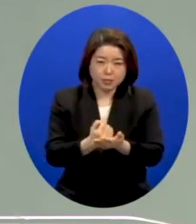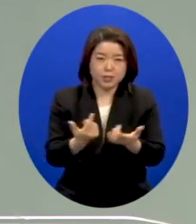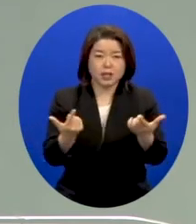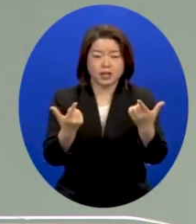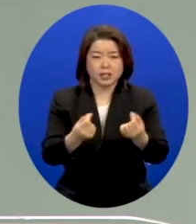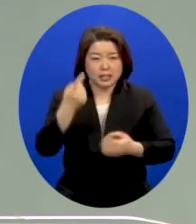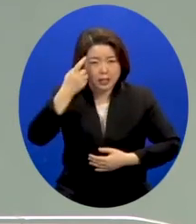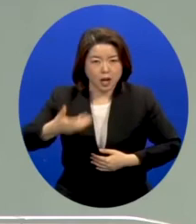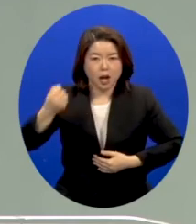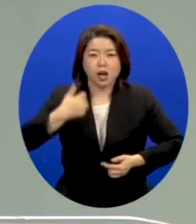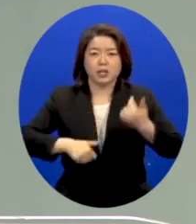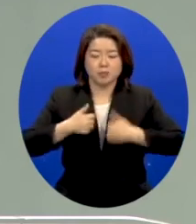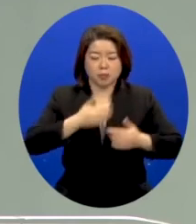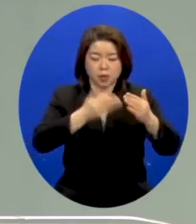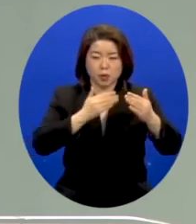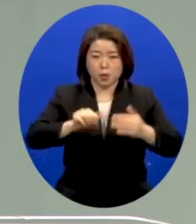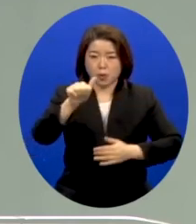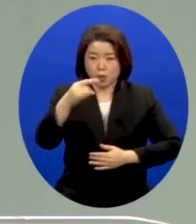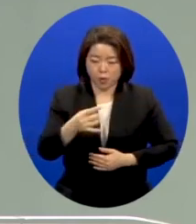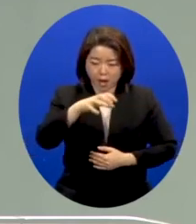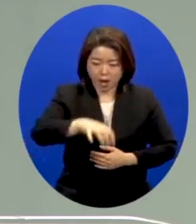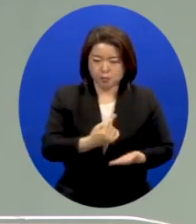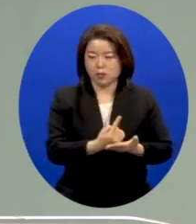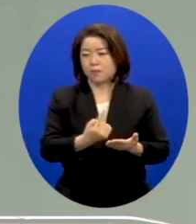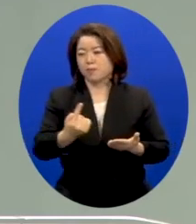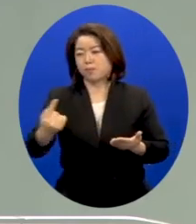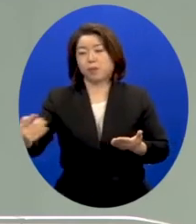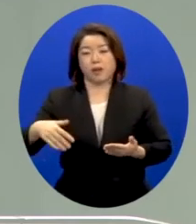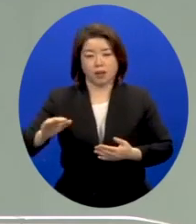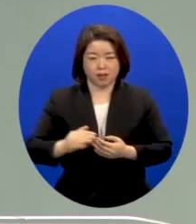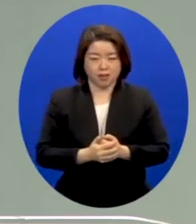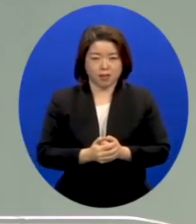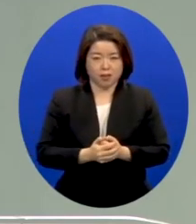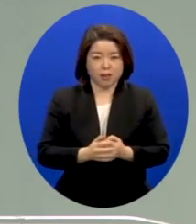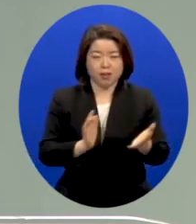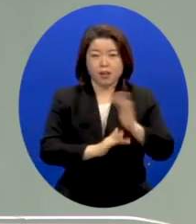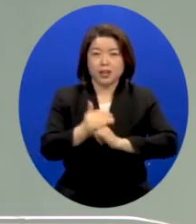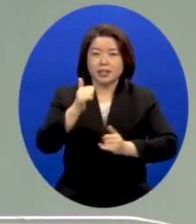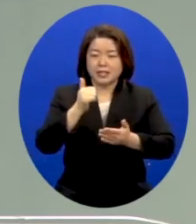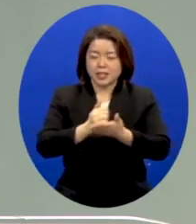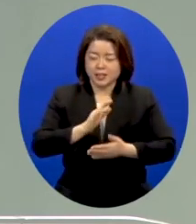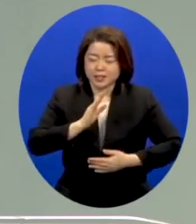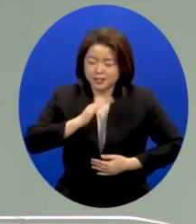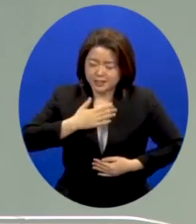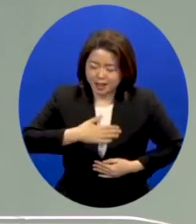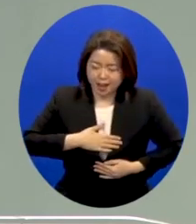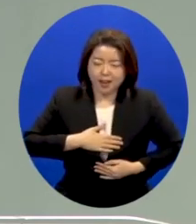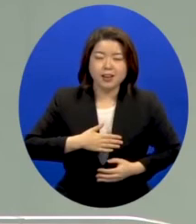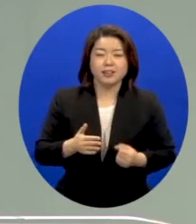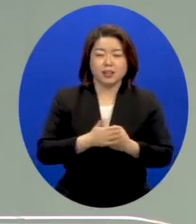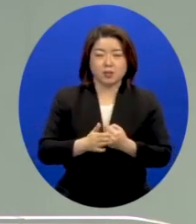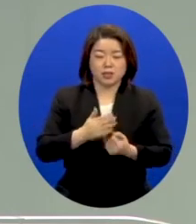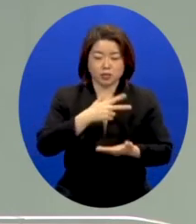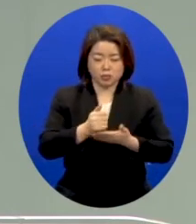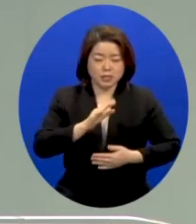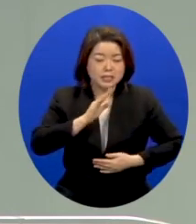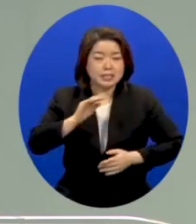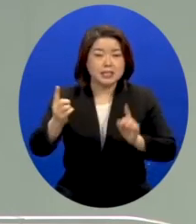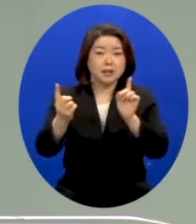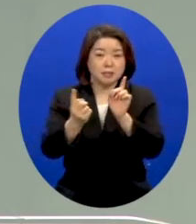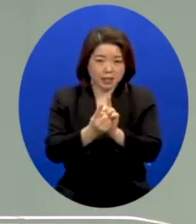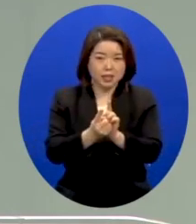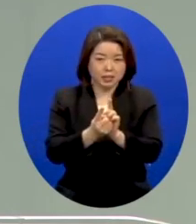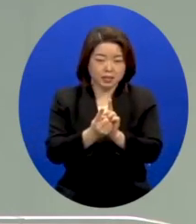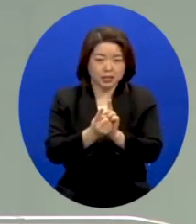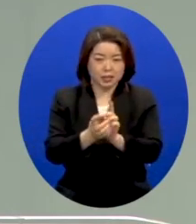앞을 떠나 니라 예수님을 진짜 알고 나니까 주님을 정말 만나고 나니까 예수님